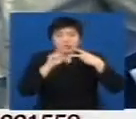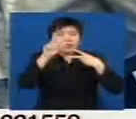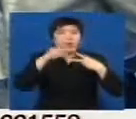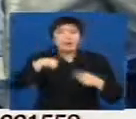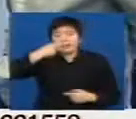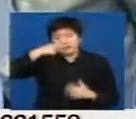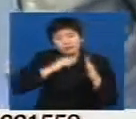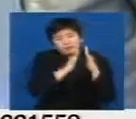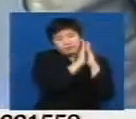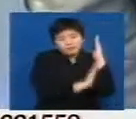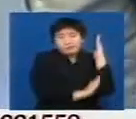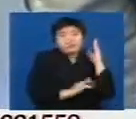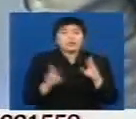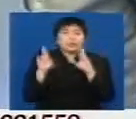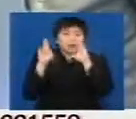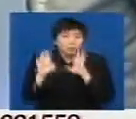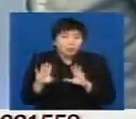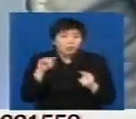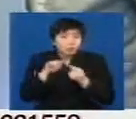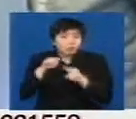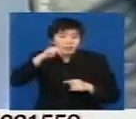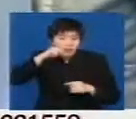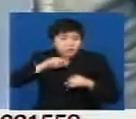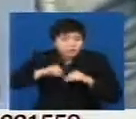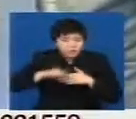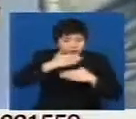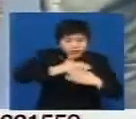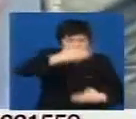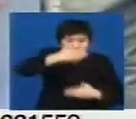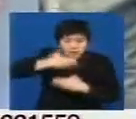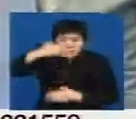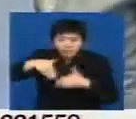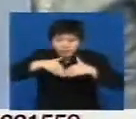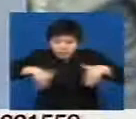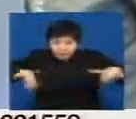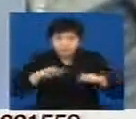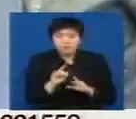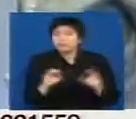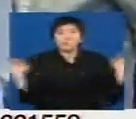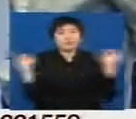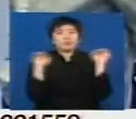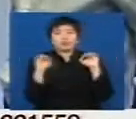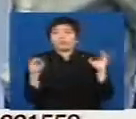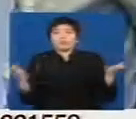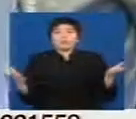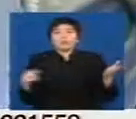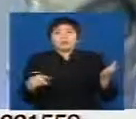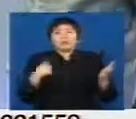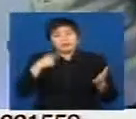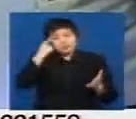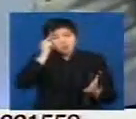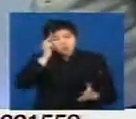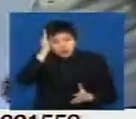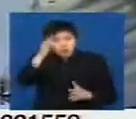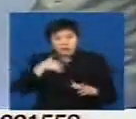ระบายน้ำ ครั้ง นี้เราจะสร้างระบบระบายน้ำนะครับอันนี้เป็นหมวดหนึ่งนะหมวดว่าในเรื่องของอนาคตประเทศไทยเพื่อให้มีระบบการบริ